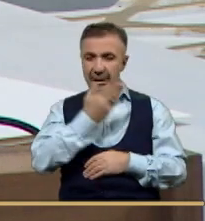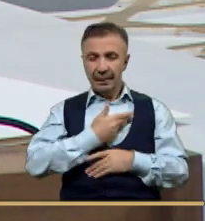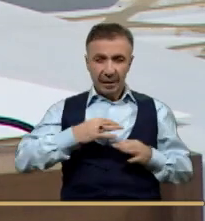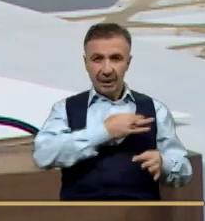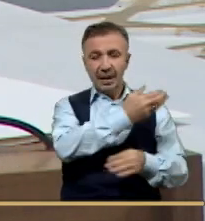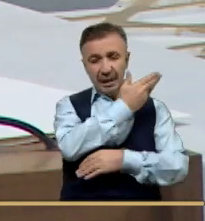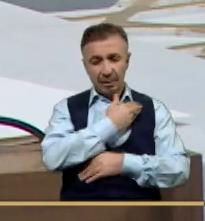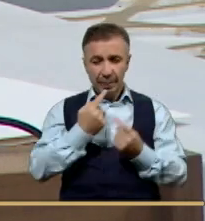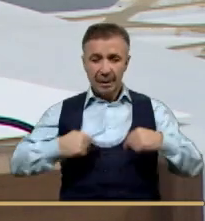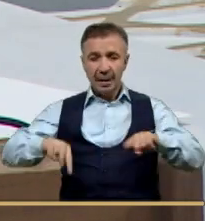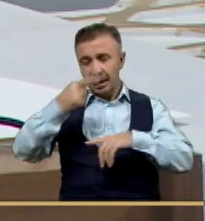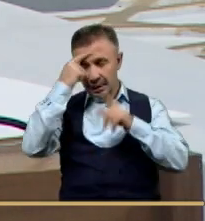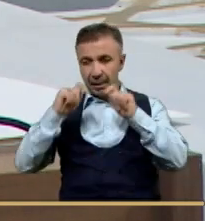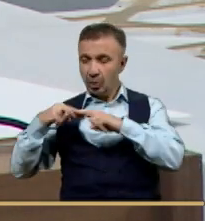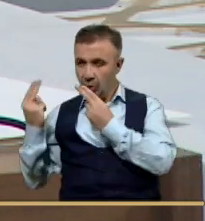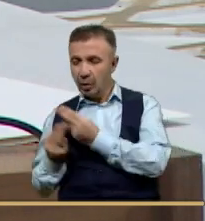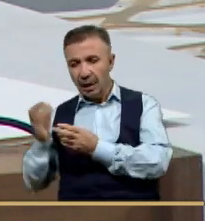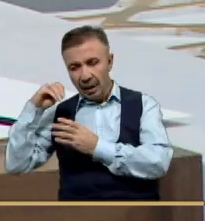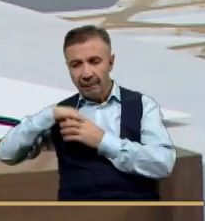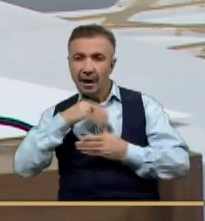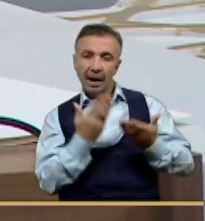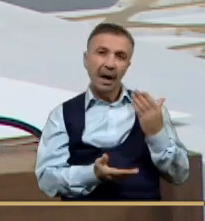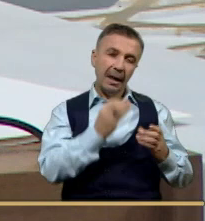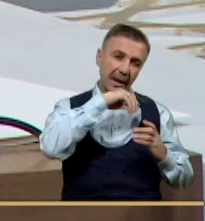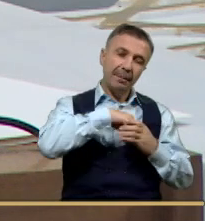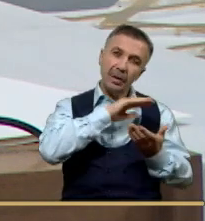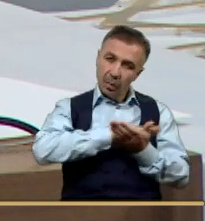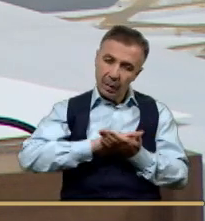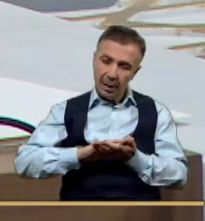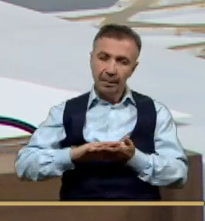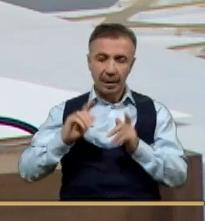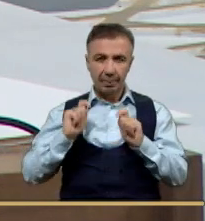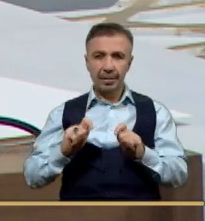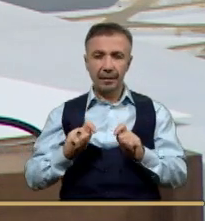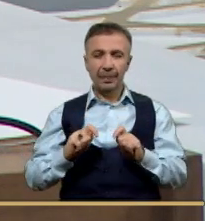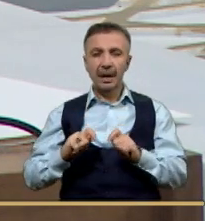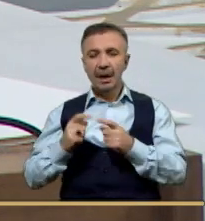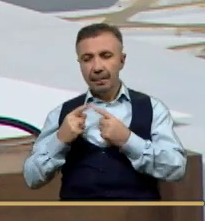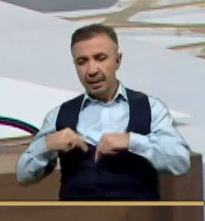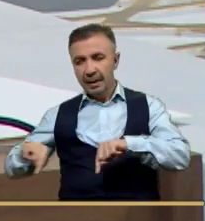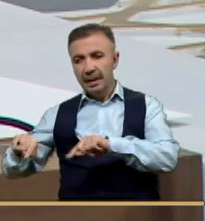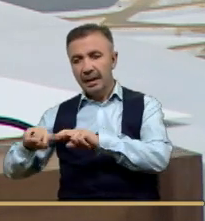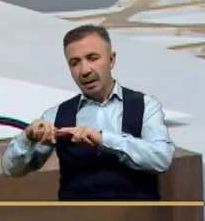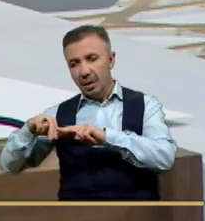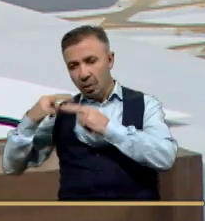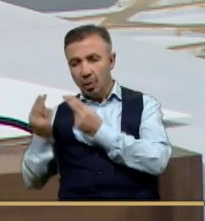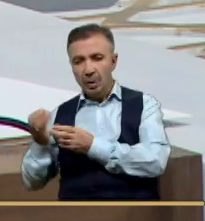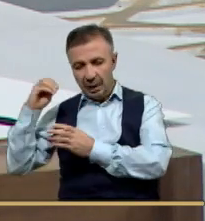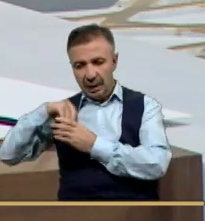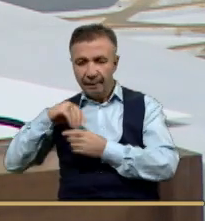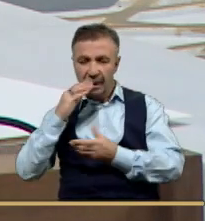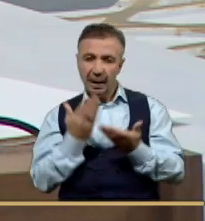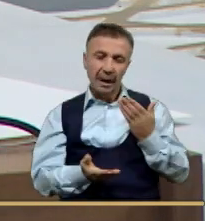eyle. Dünya ve ahiretimizi mamur eyle. Bizlere dünya ve ahiret aleminde iyilik